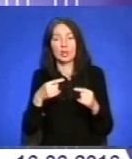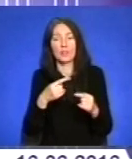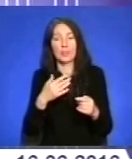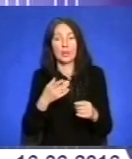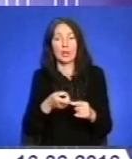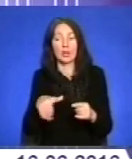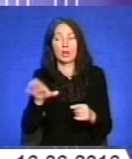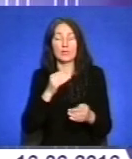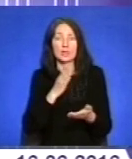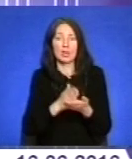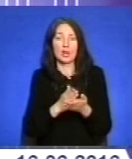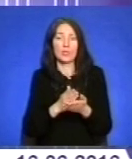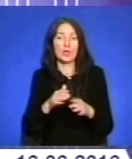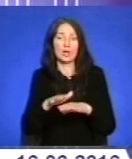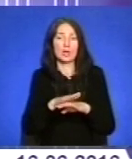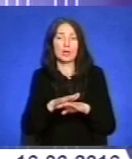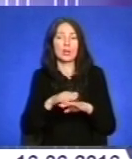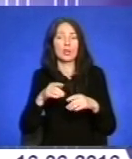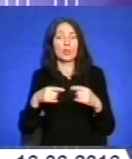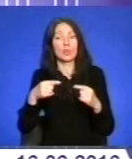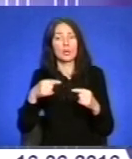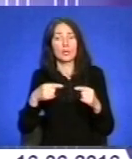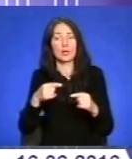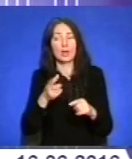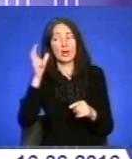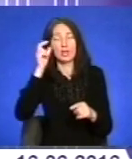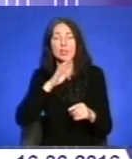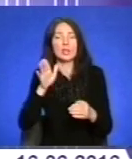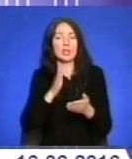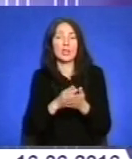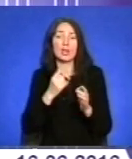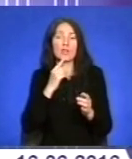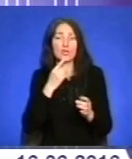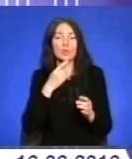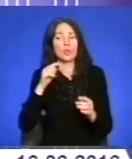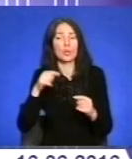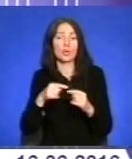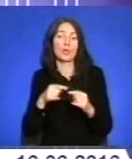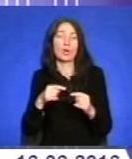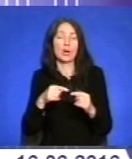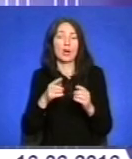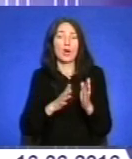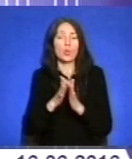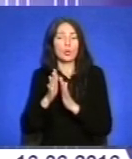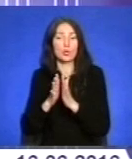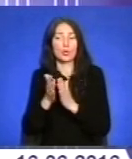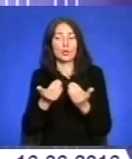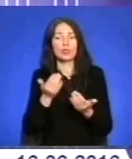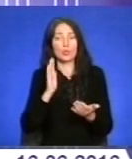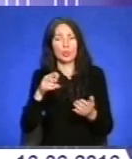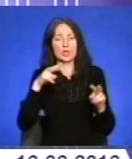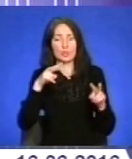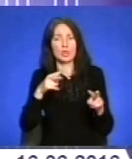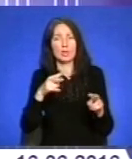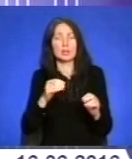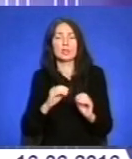має врівноважувати ринок. Гречка не є складною культурою і, в принципі, якщо буде спостерігатися висхідний тренд постійно на ціну,